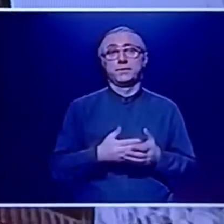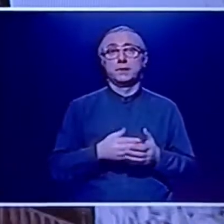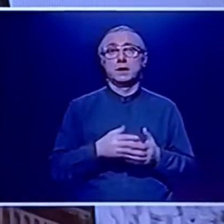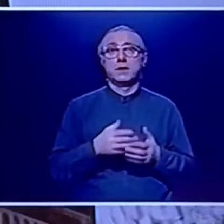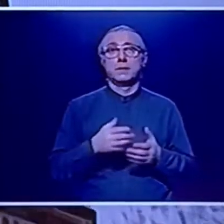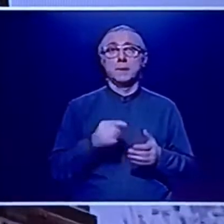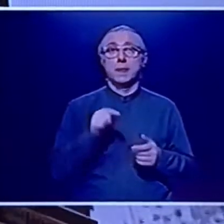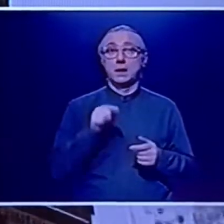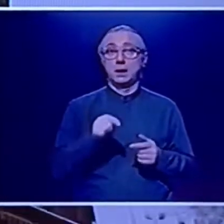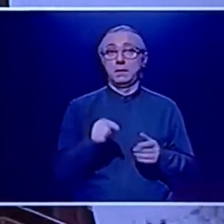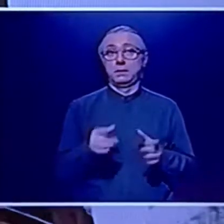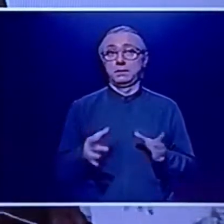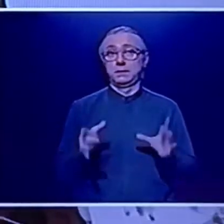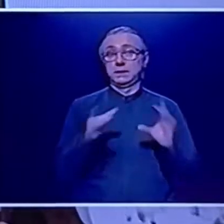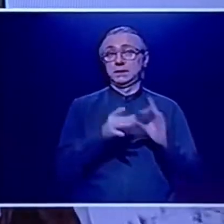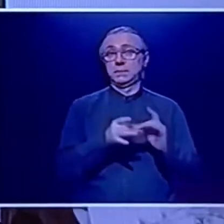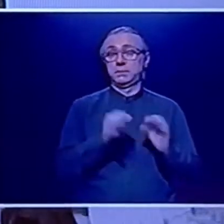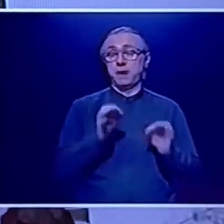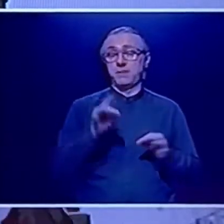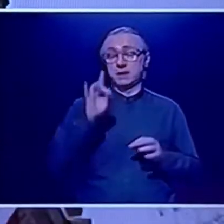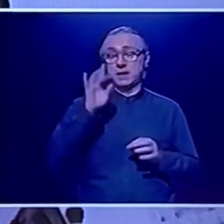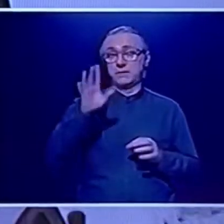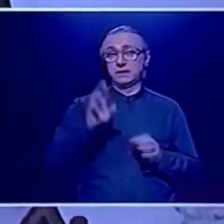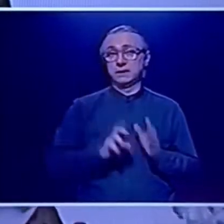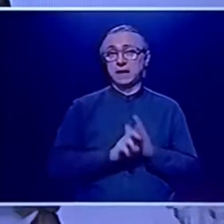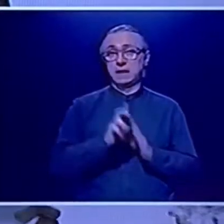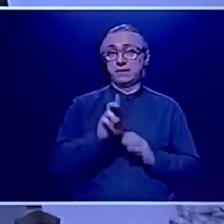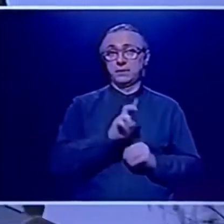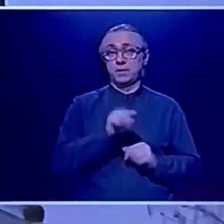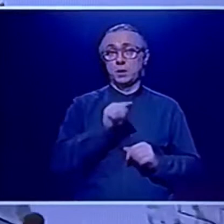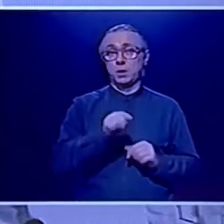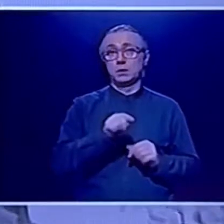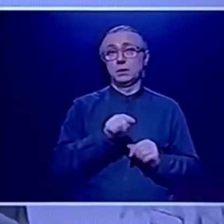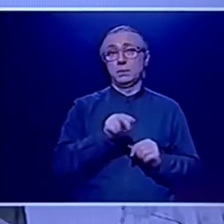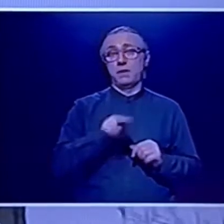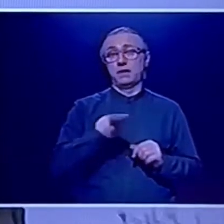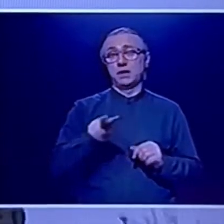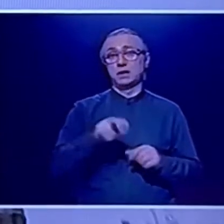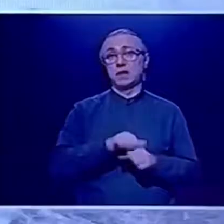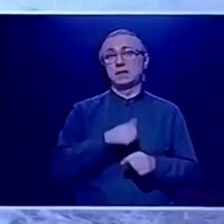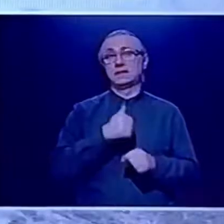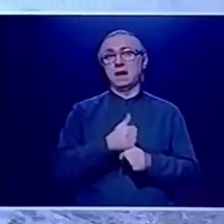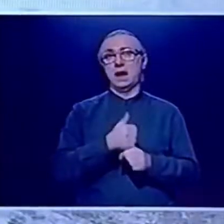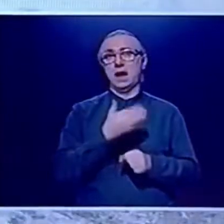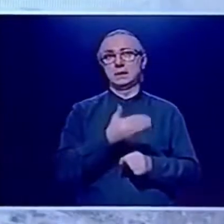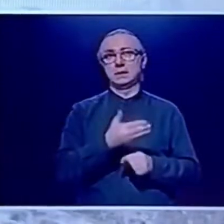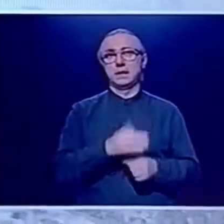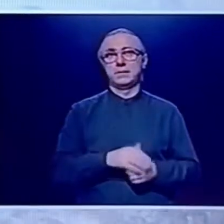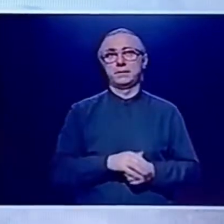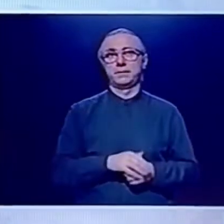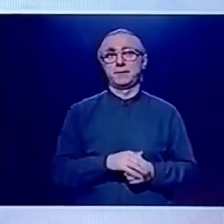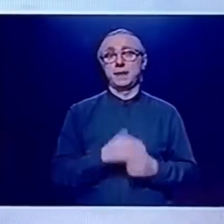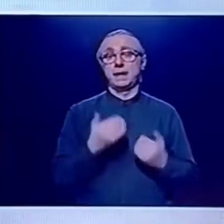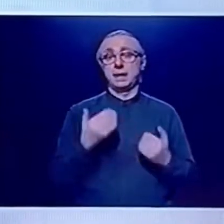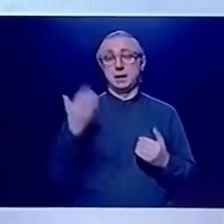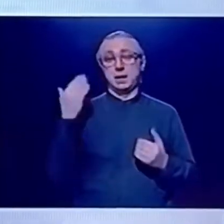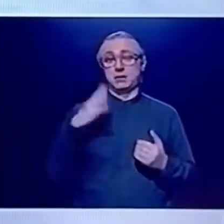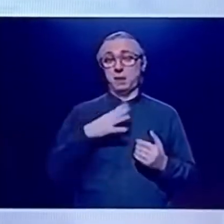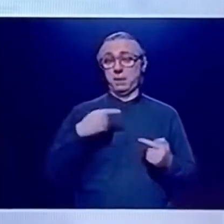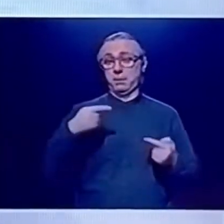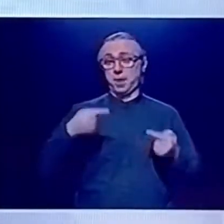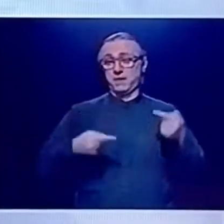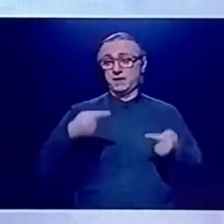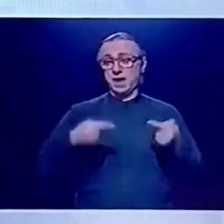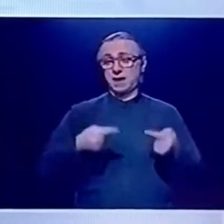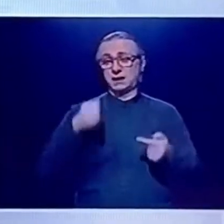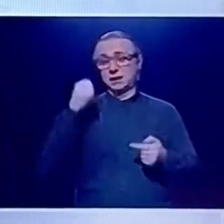к православной церкви он стал настоятелем этой обители. Сегодня нет противостояния со старообрядцами, но